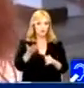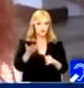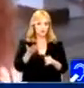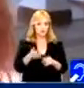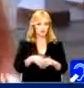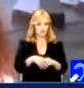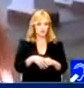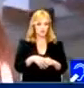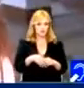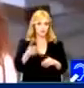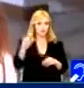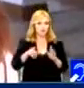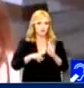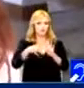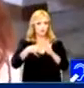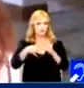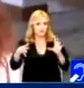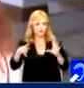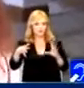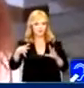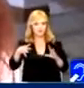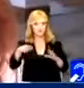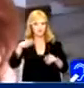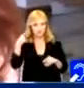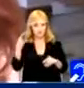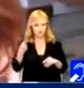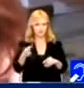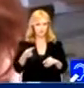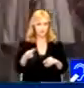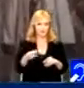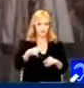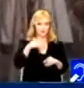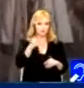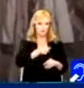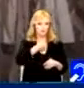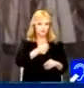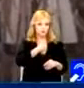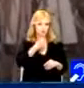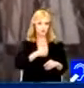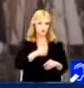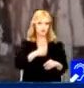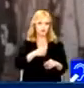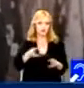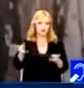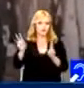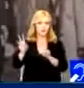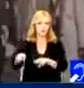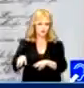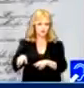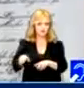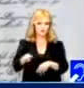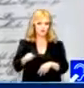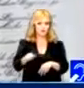după bolșevizarea armatei ruse, foarte mulți soldați în debandadă părăseau linia